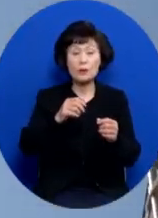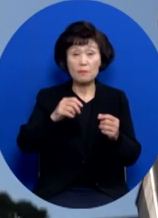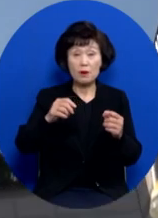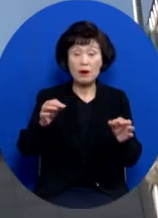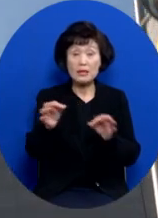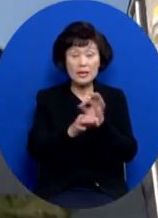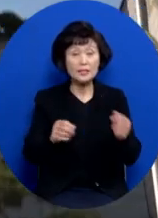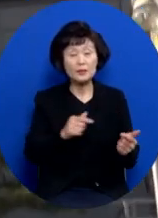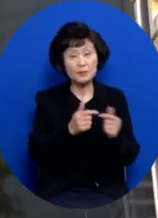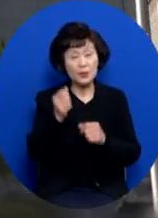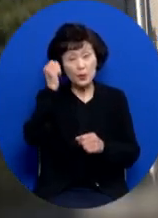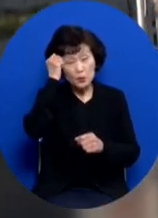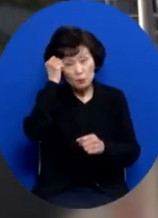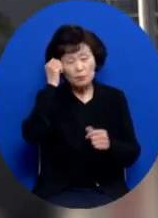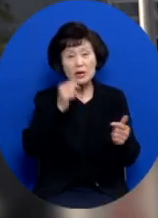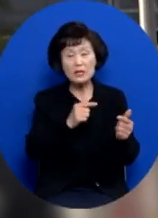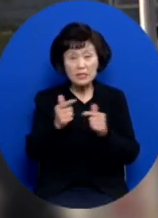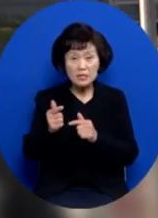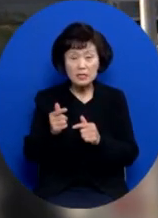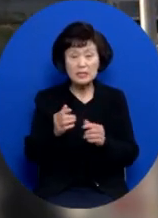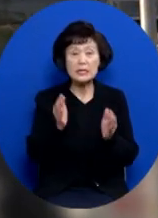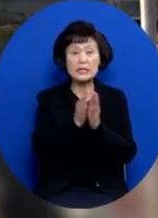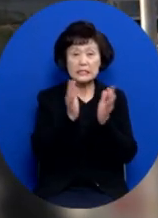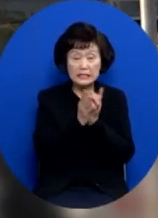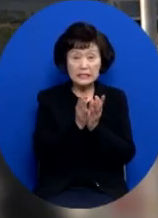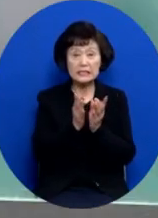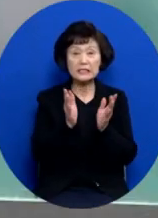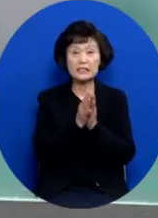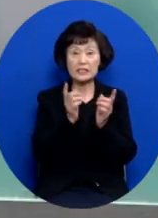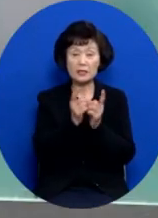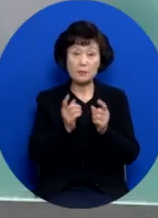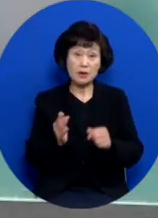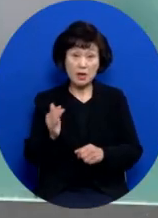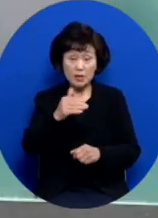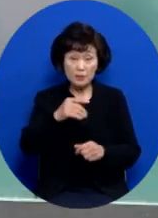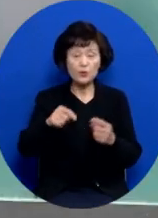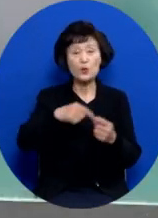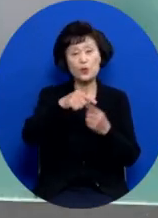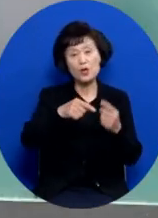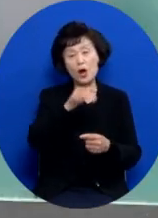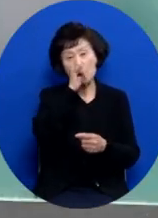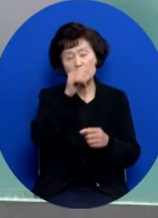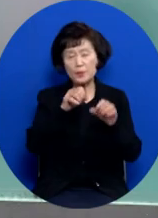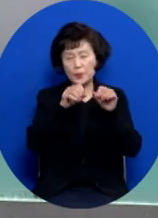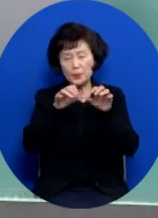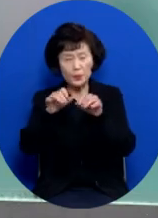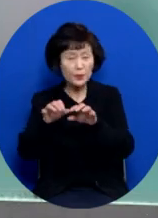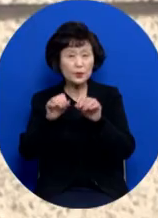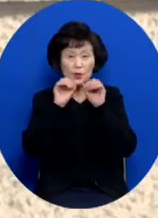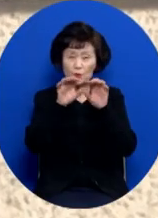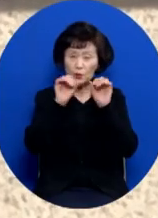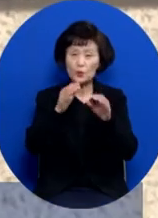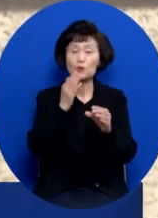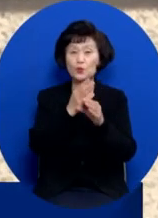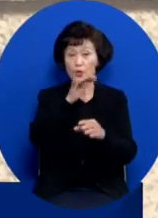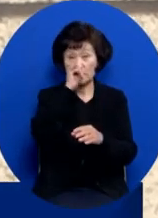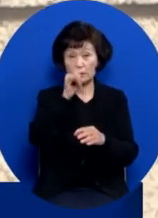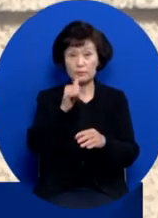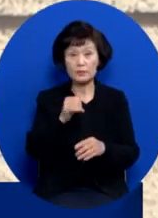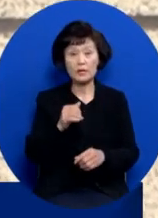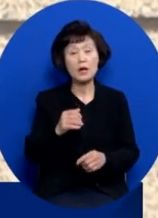가게를 직간접적으로 운영하면서 지역사회 깊숙히 침투해 포교활동을 벌여왔습니다 교인 중에